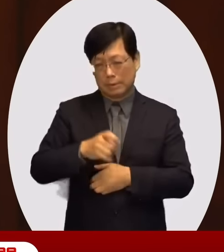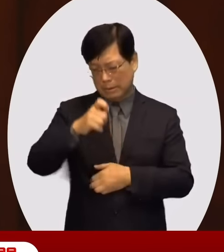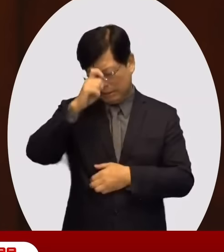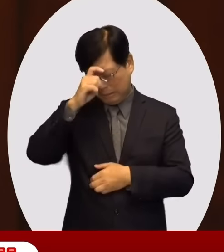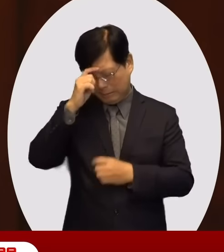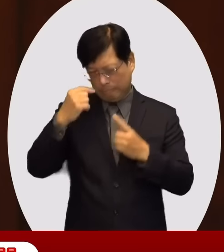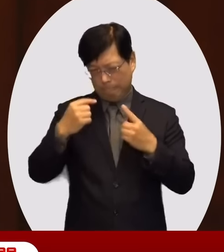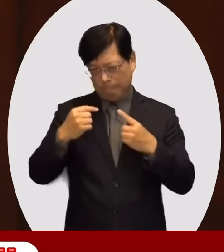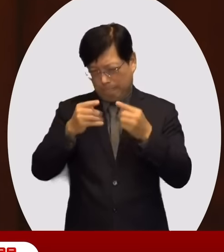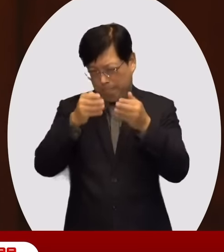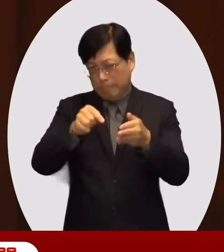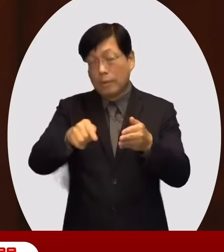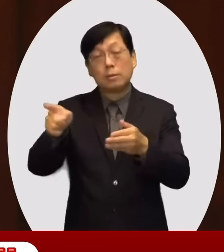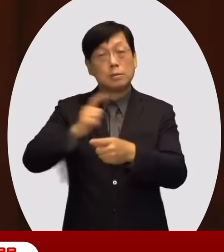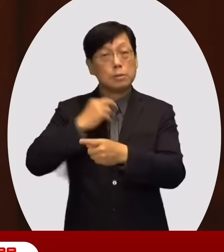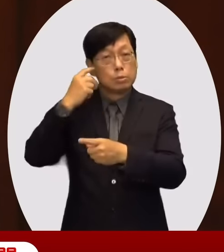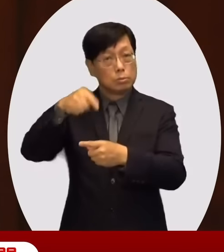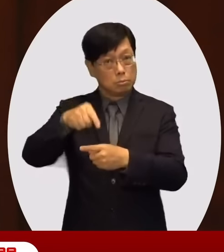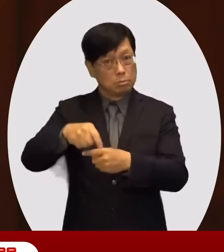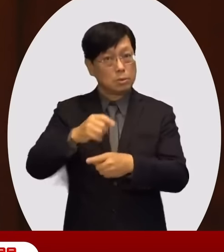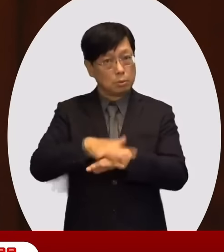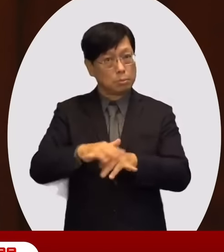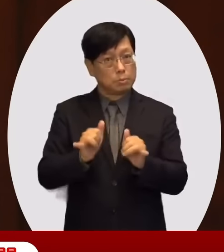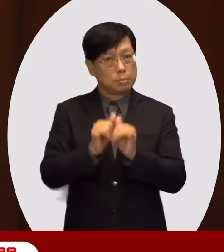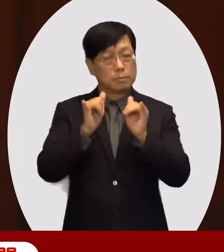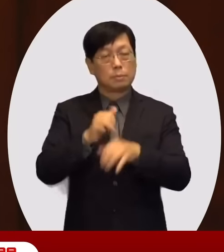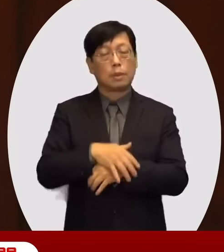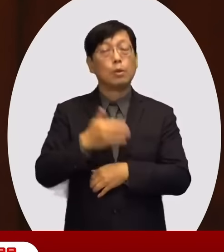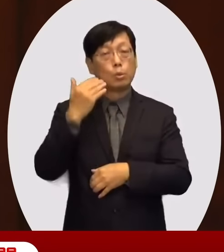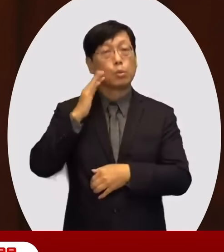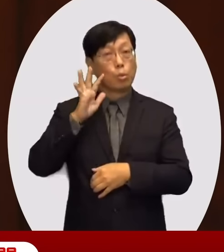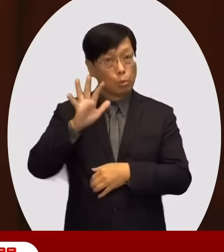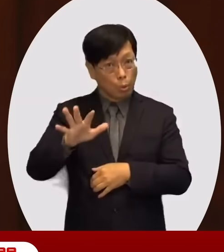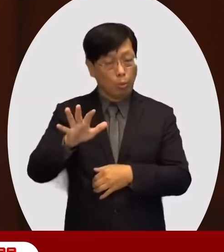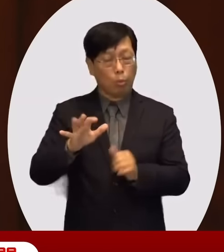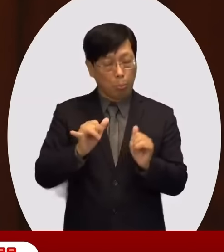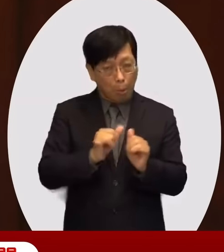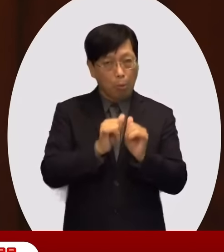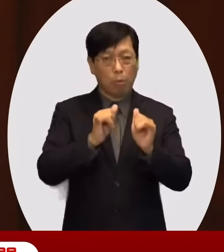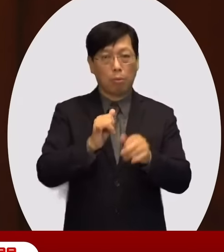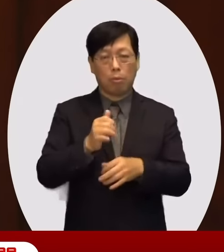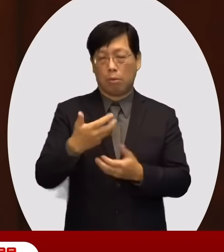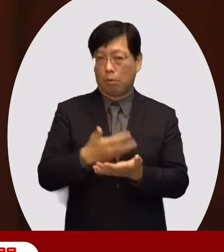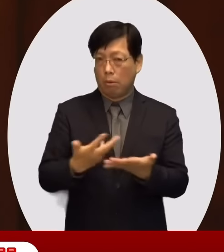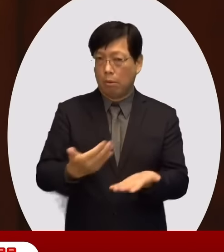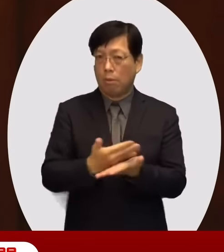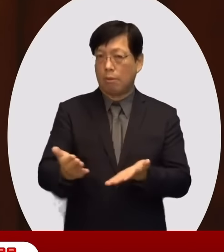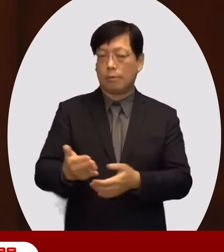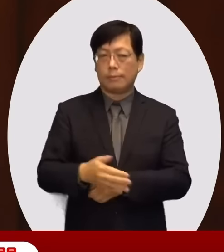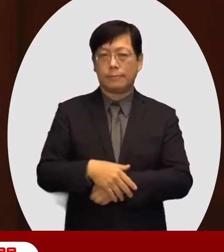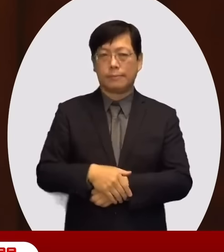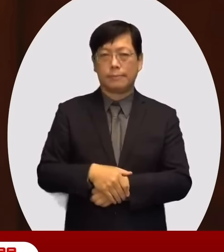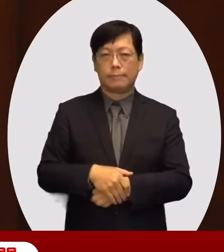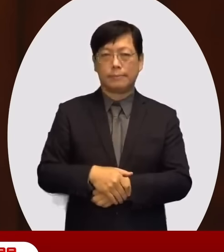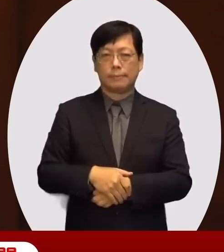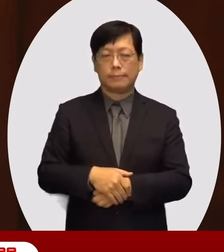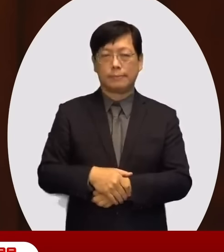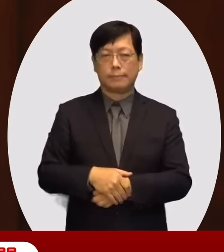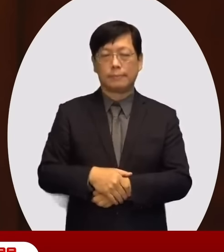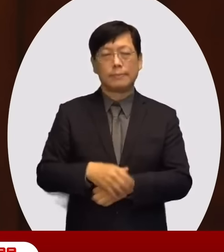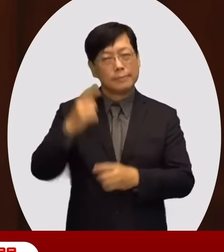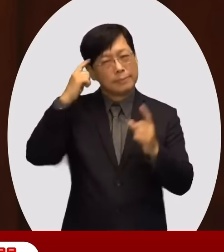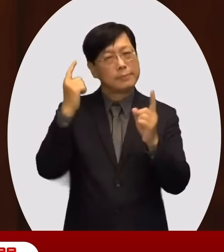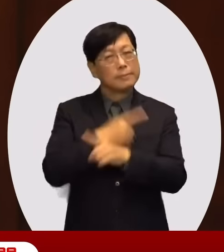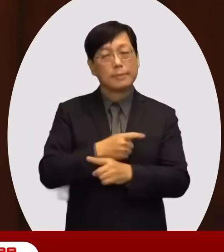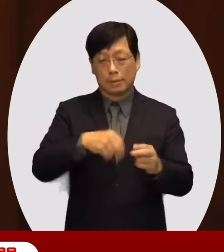聚焦，请问你们认为有没有这样的一个冲突？如果有这样的一个冲突的话，要怎么去解决？也就是